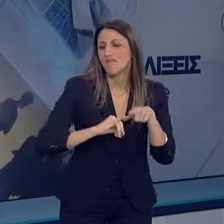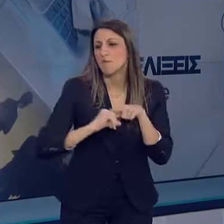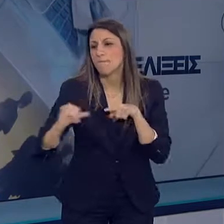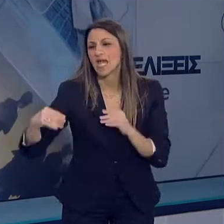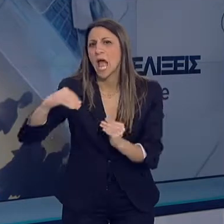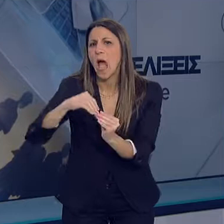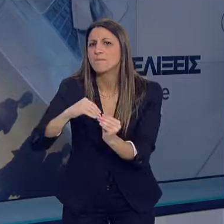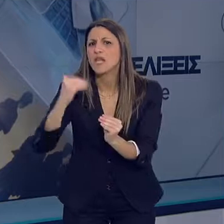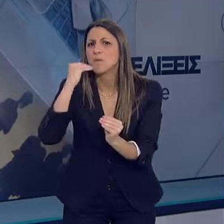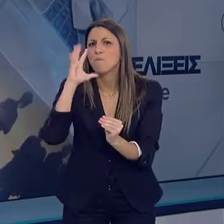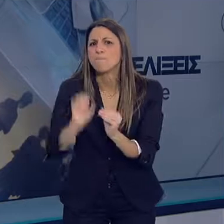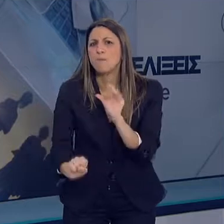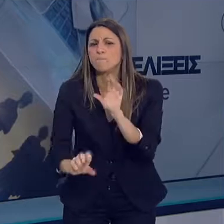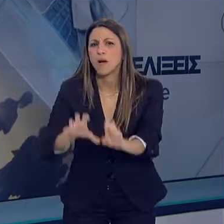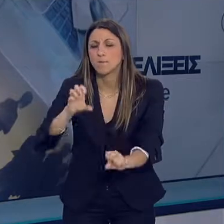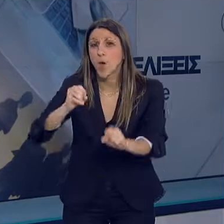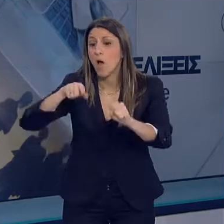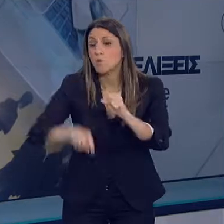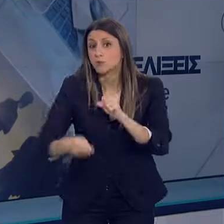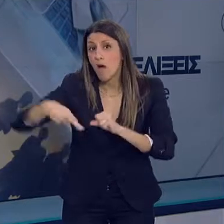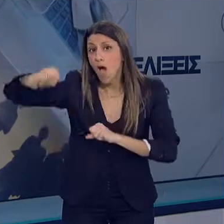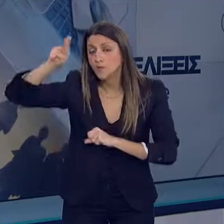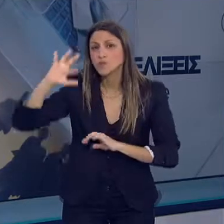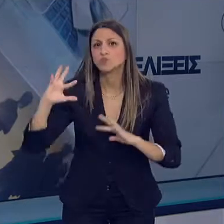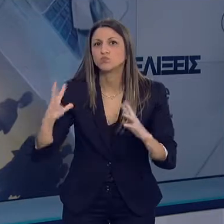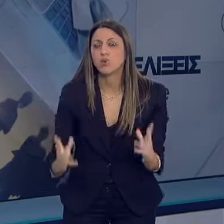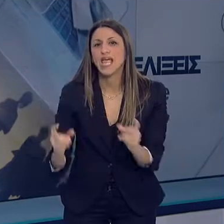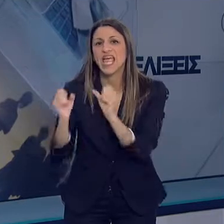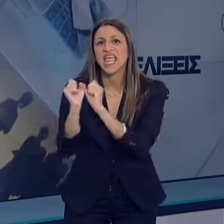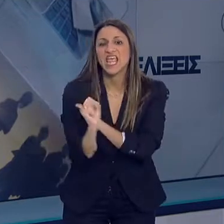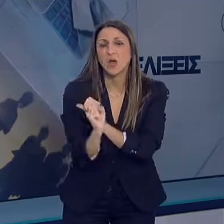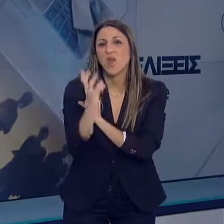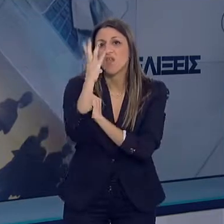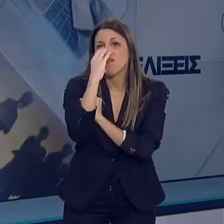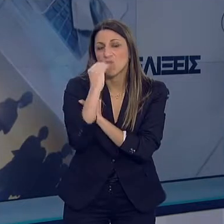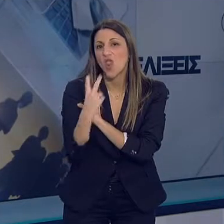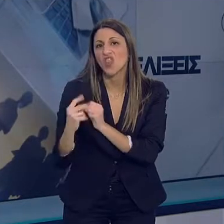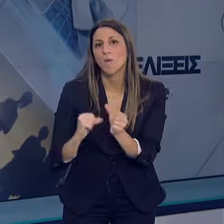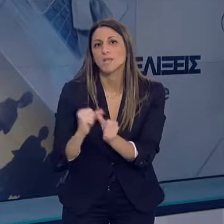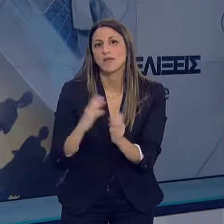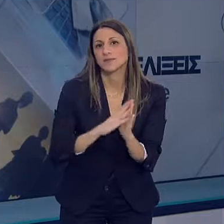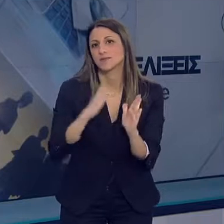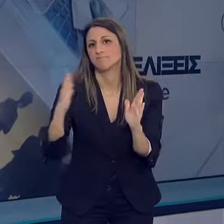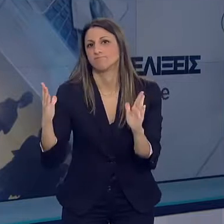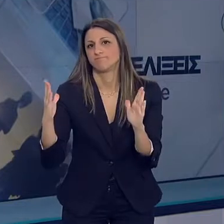Μάιο, με μια κορύφωση της δραστηριότητάς τους τον Ιανουάριο και τον Φεβρουάριο.